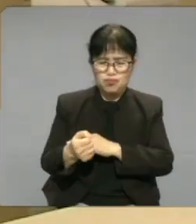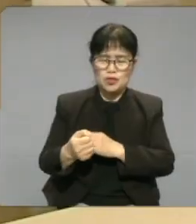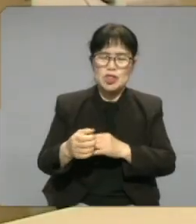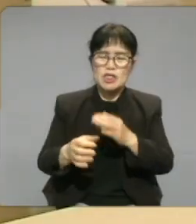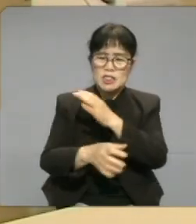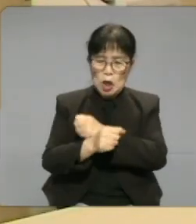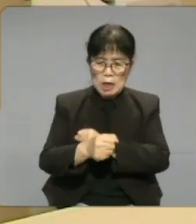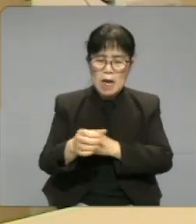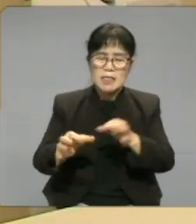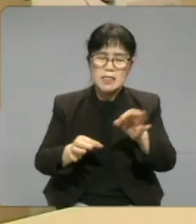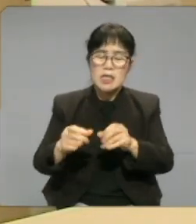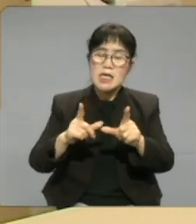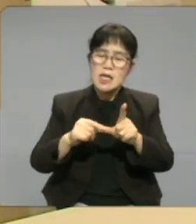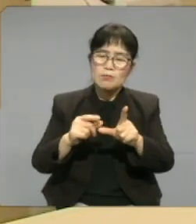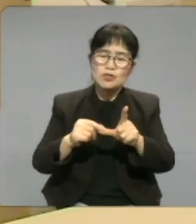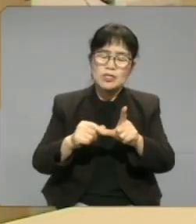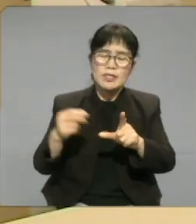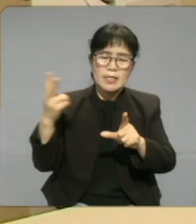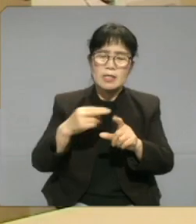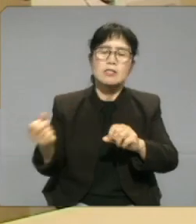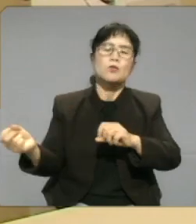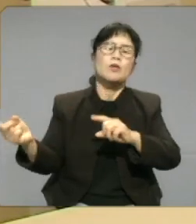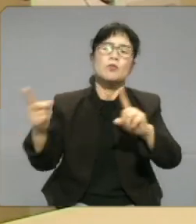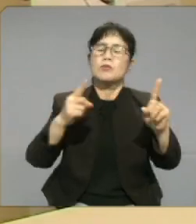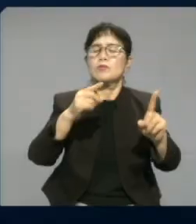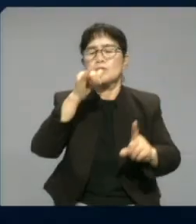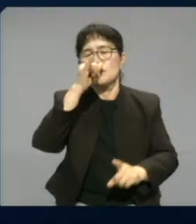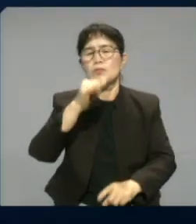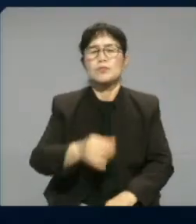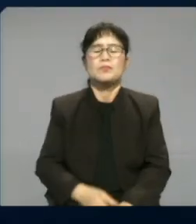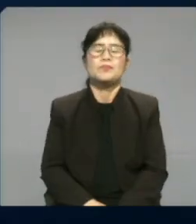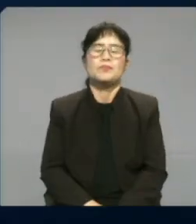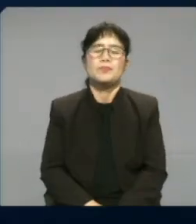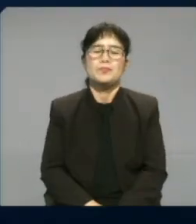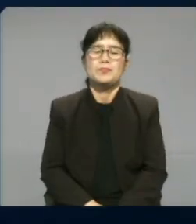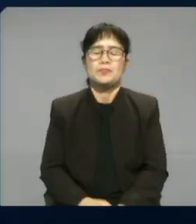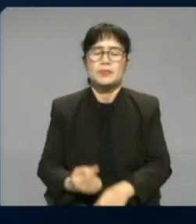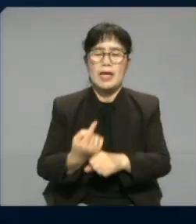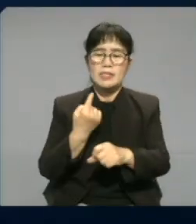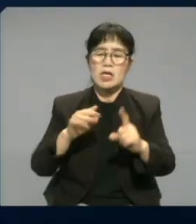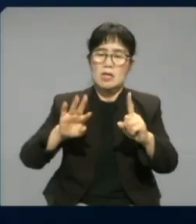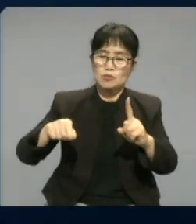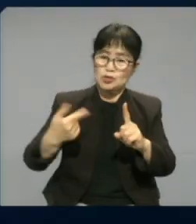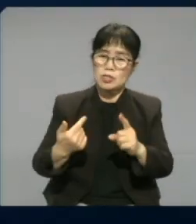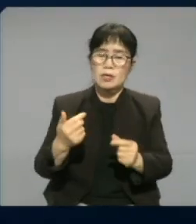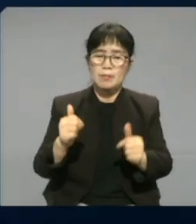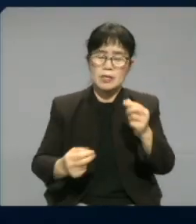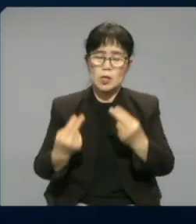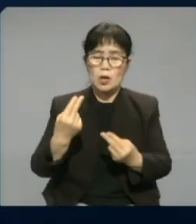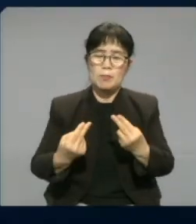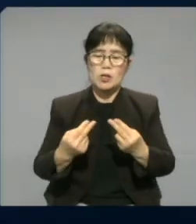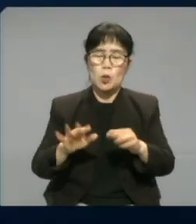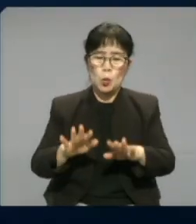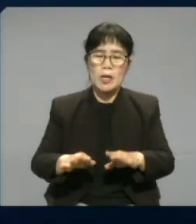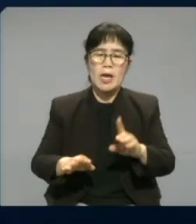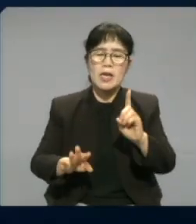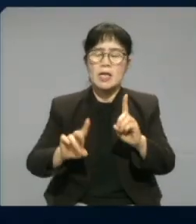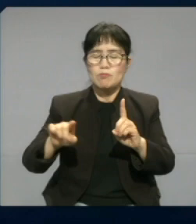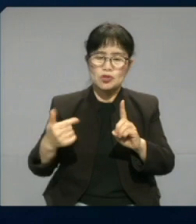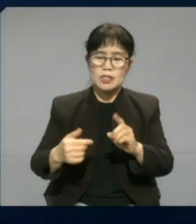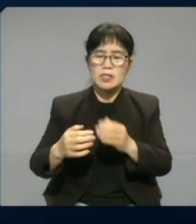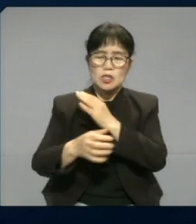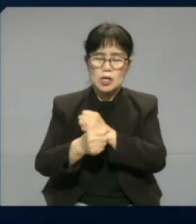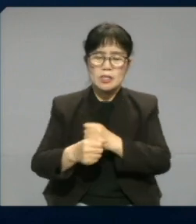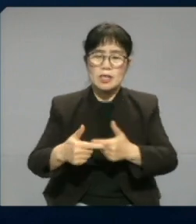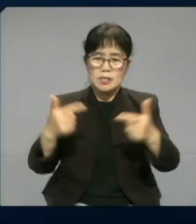시장도 일부 지역을 중심으로 회복되는 분위기입니다 지난해 1분기와 비교해 올해 1분기 청약자가 많이 늘어난